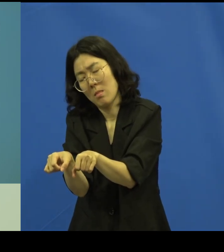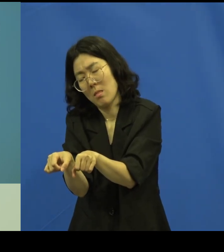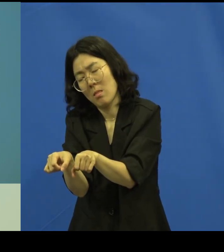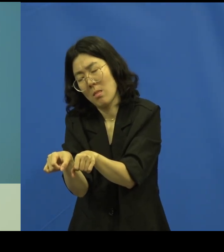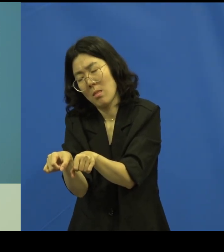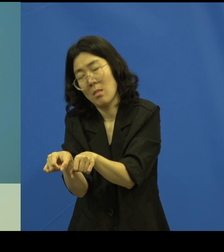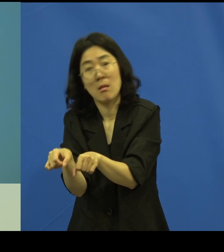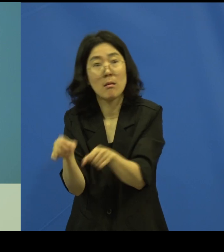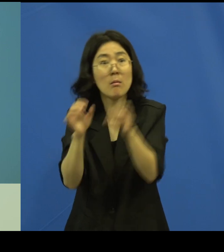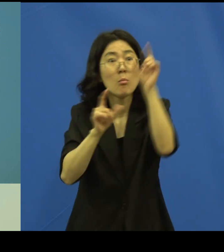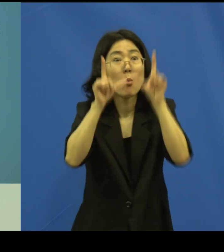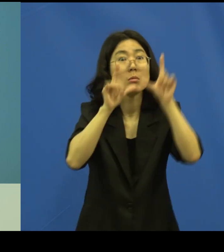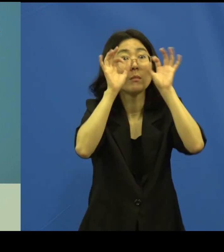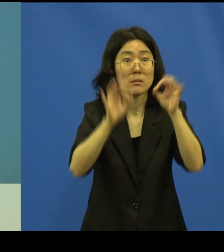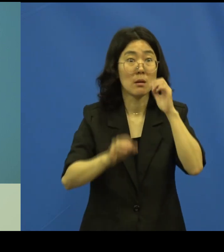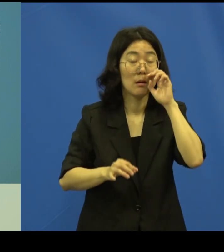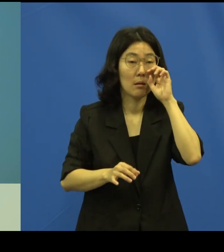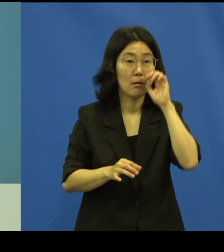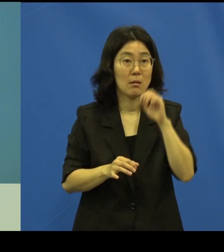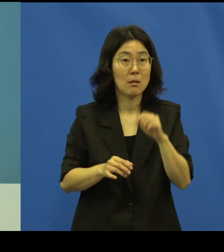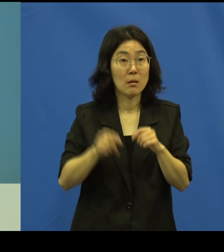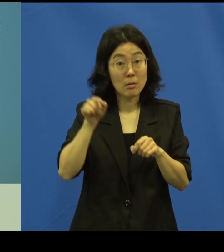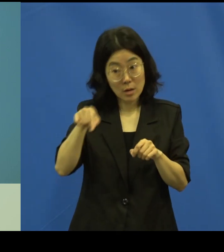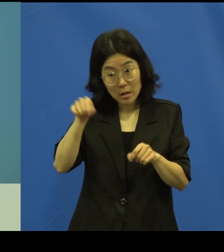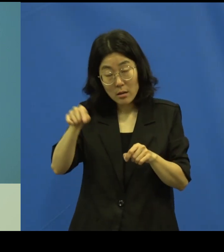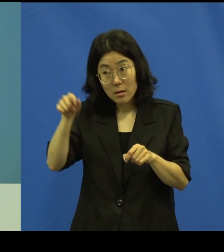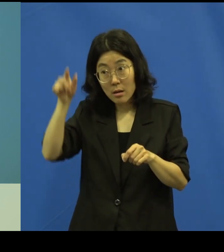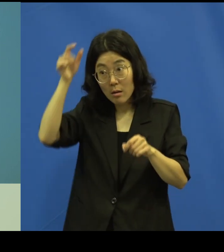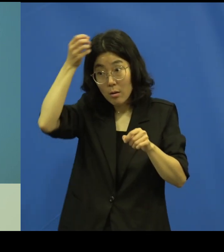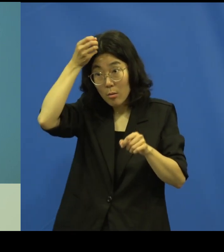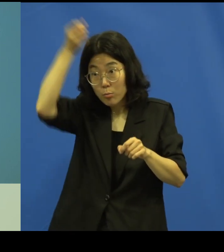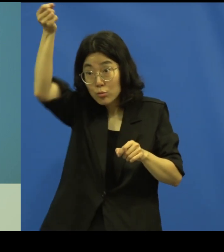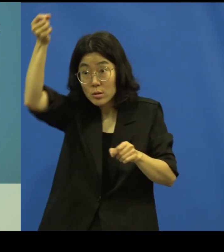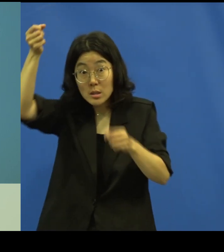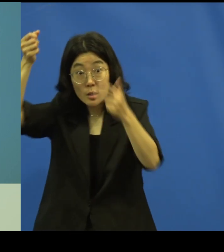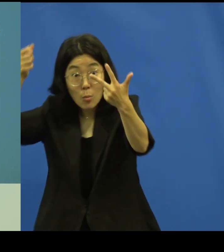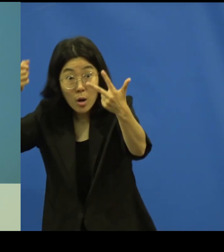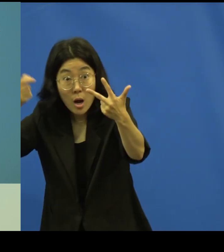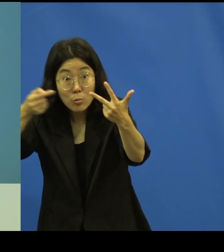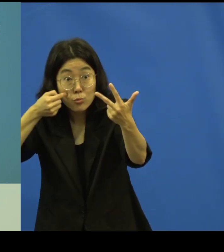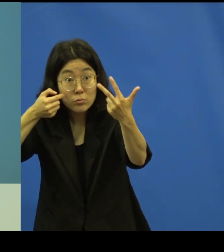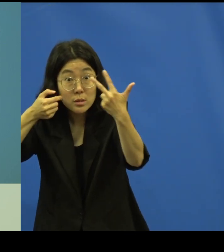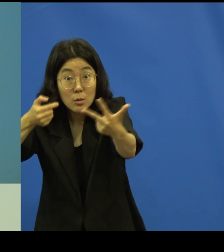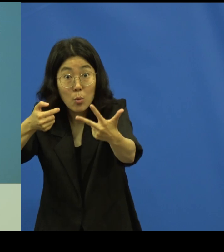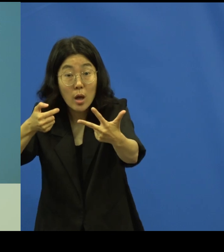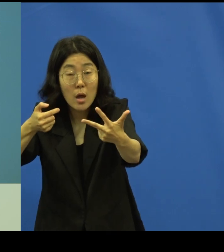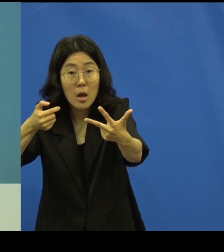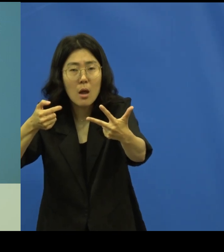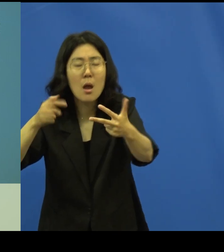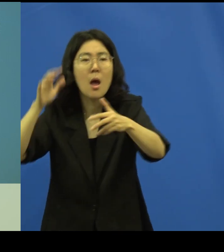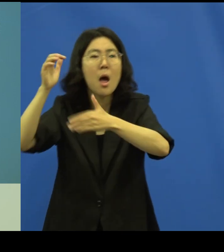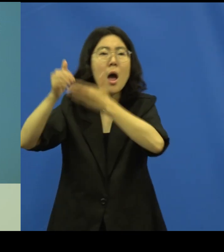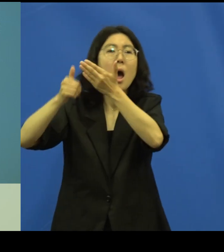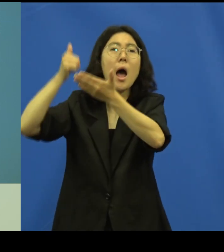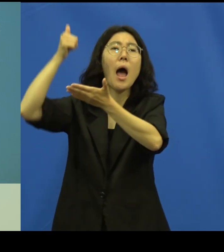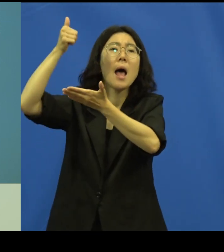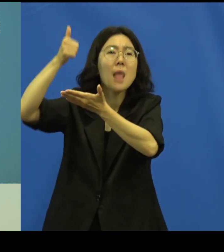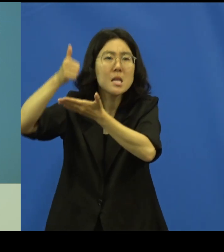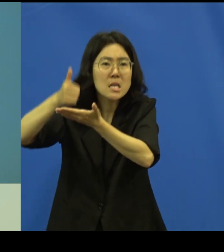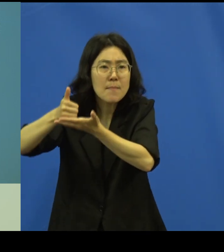양. 그에게는 7 뿔과 7 눈이 있으니 이 눈들은 온 땅에 보내심을 받은 하나님의